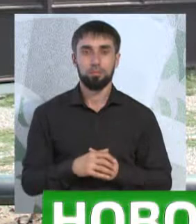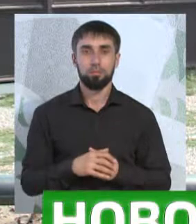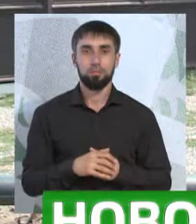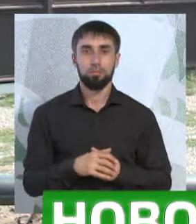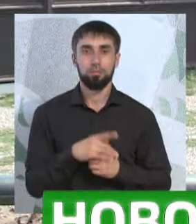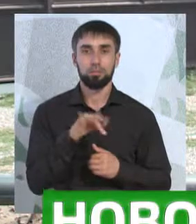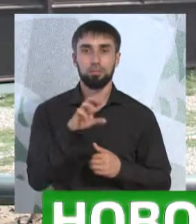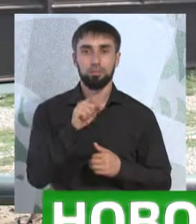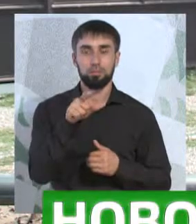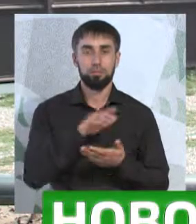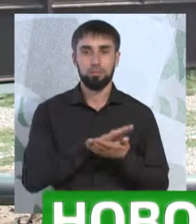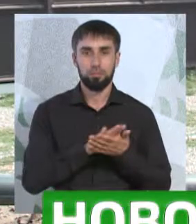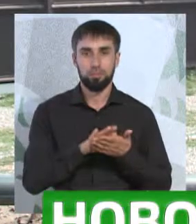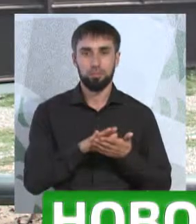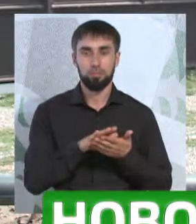санитарная, чистая труба,